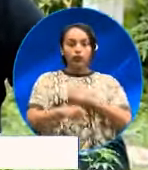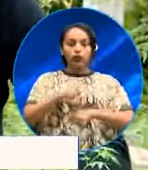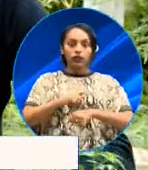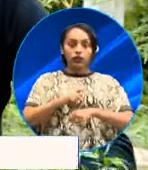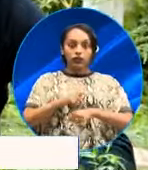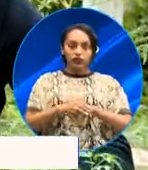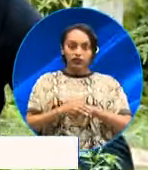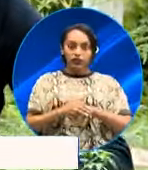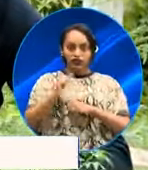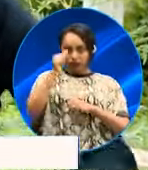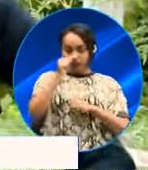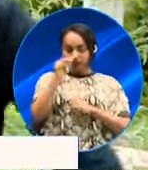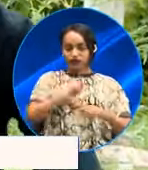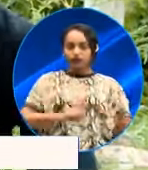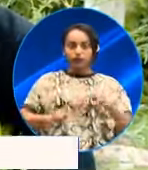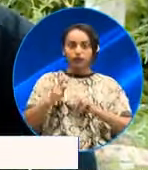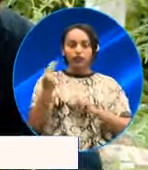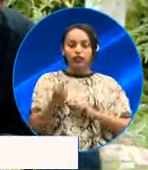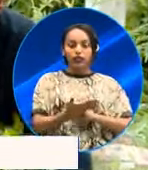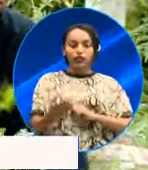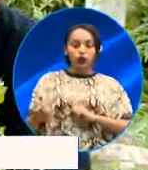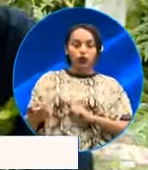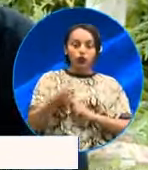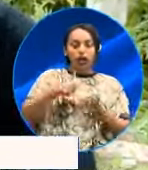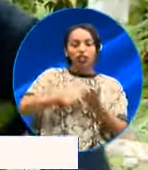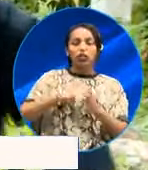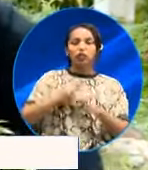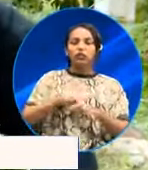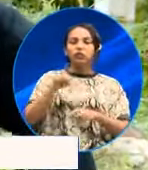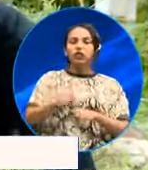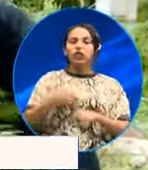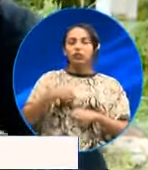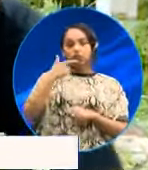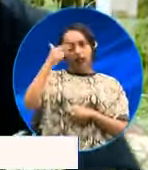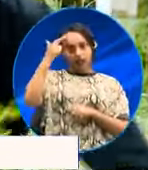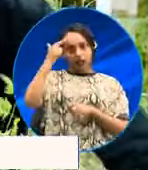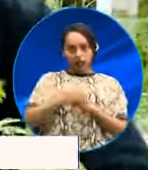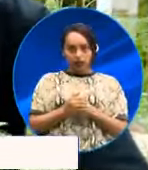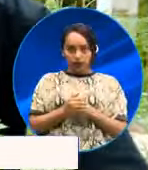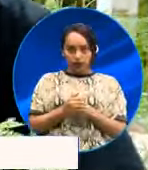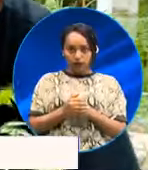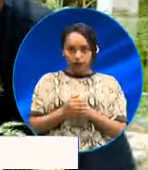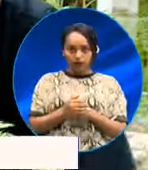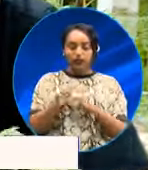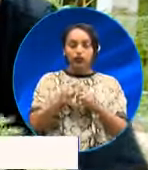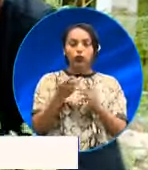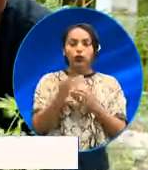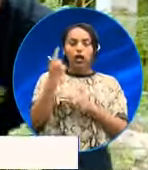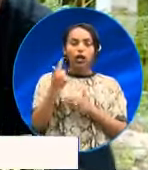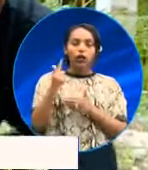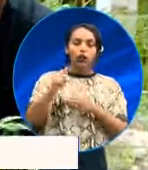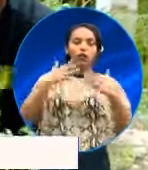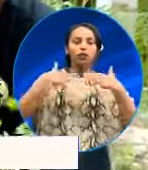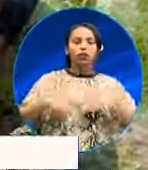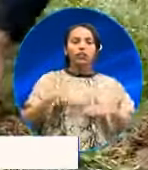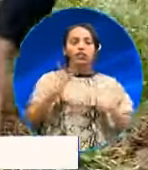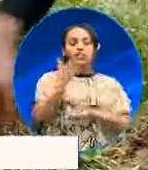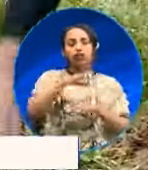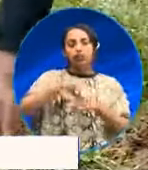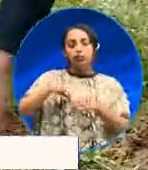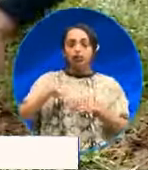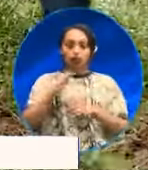ፓርቲ ኢትዮጵያንና ሕዝቦቿን የሚጠቅም ነገር ሁሉ አሻራ ማስቀመጥ አለበት ብዬ አስባለሁ። ትልቁ ነገር አረንጓዴ ማልበስ፣ ችግኝ መትከል